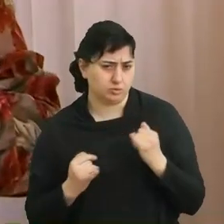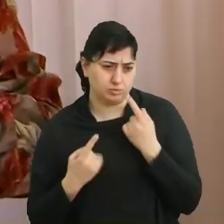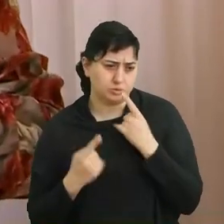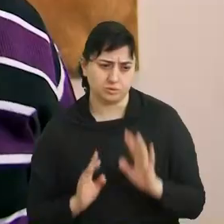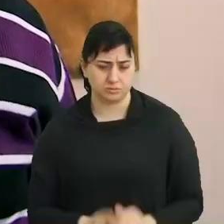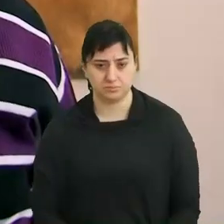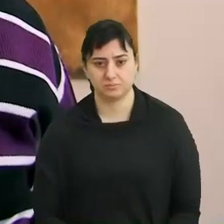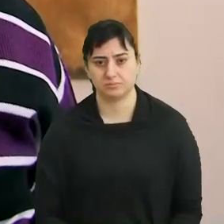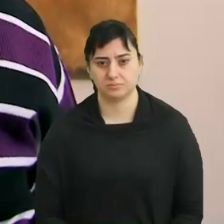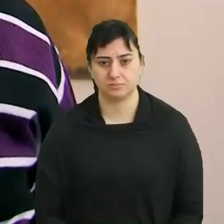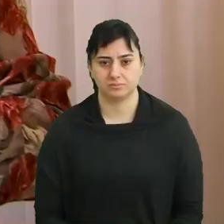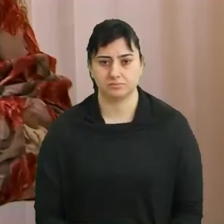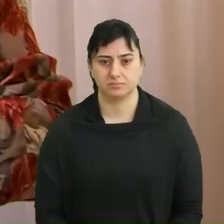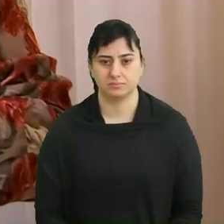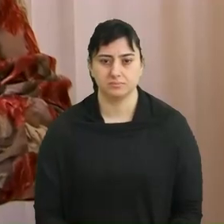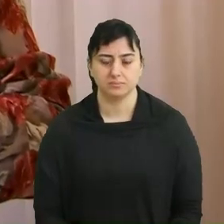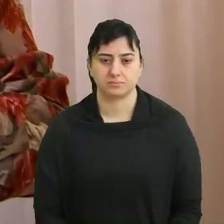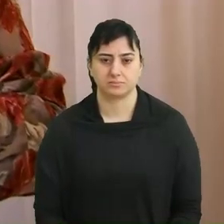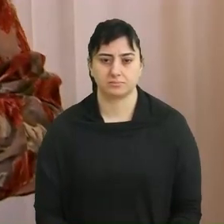şey çıkmadı.